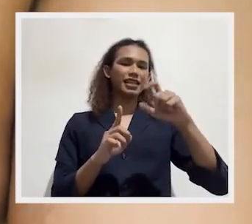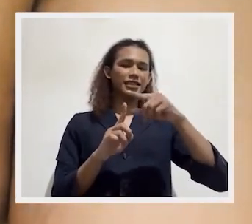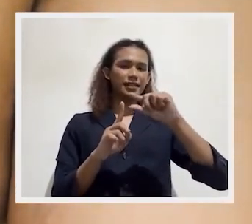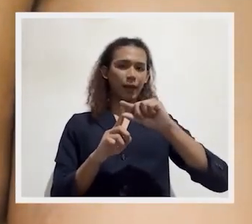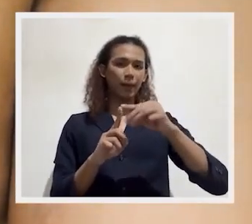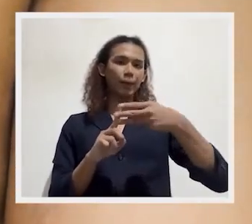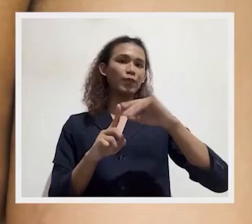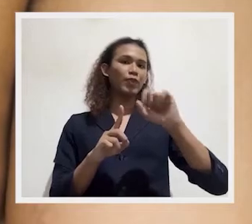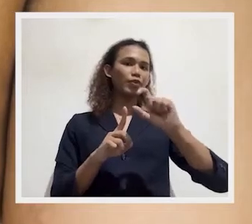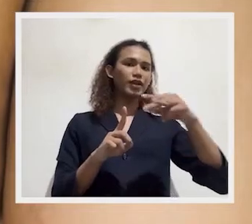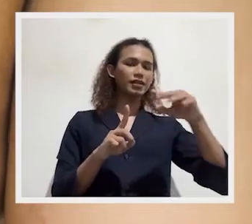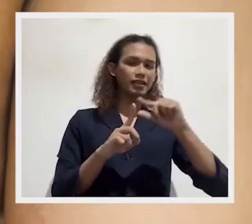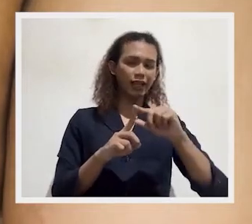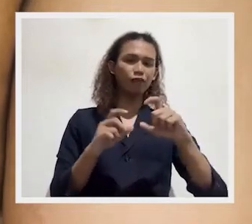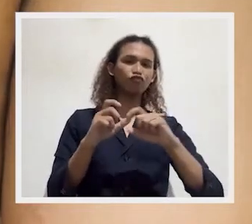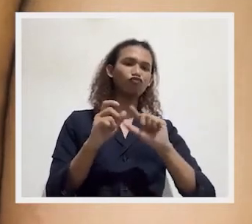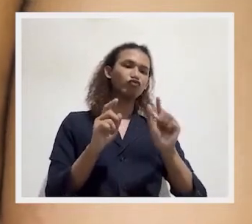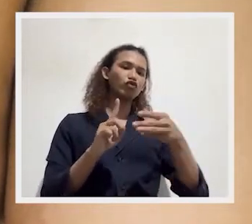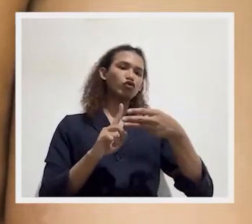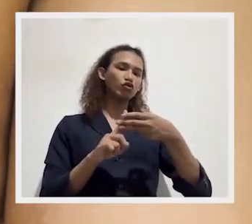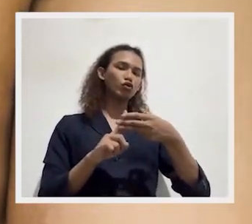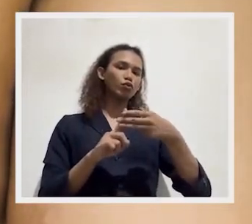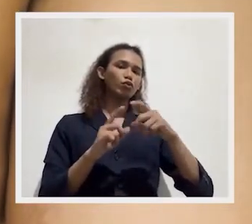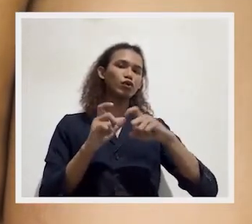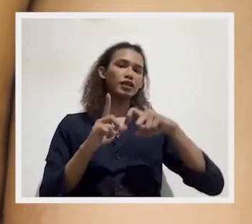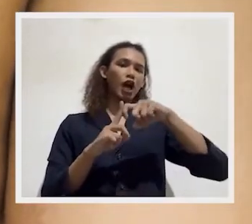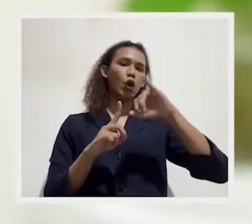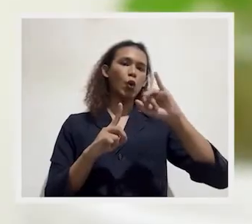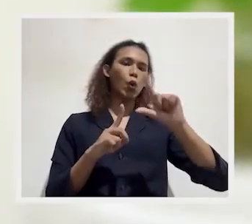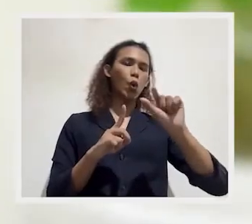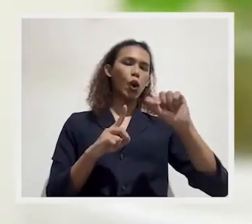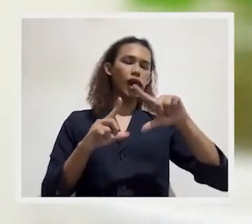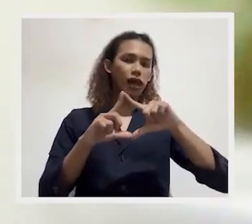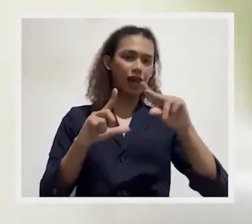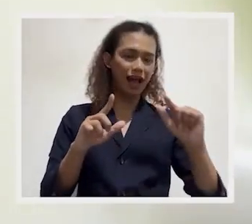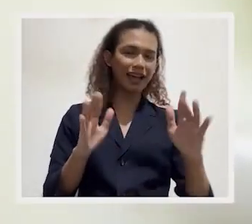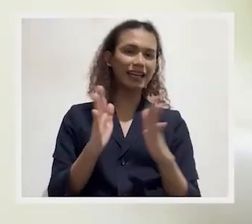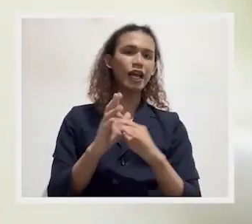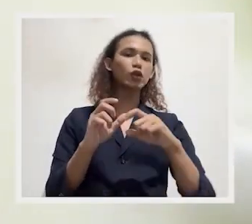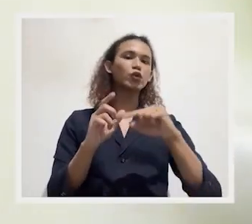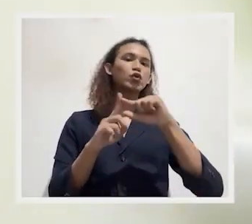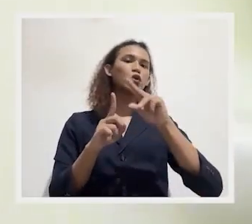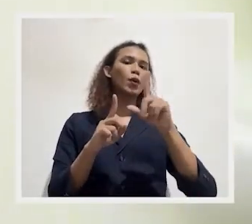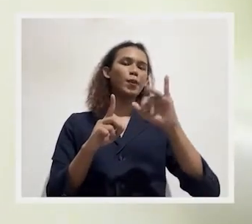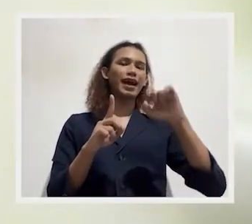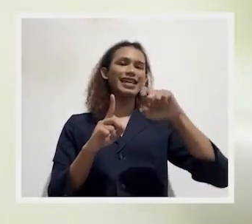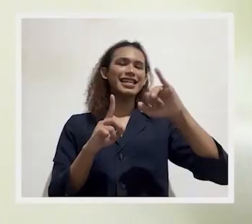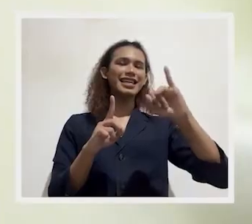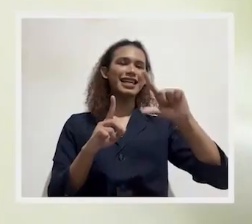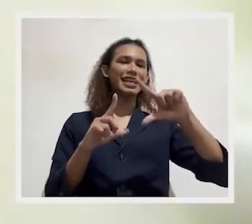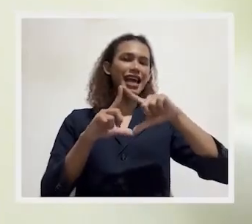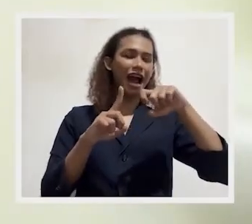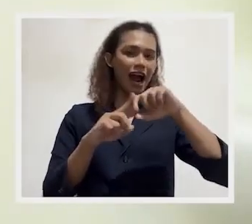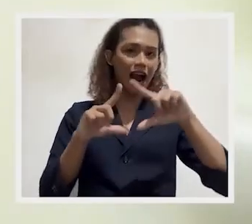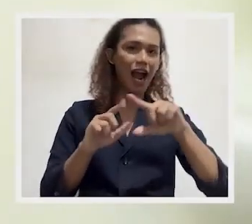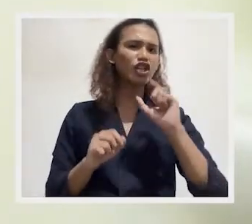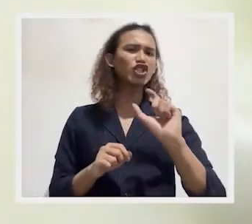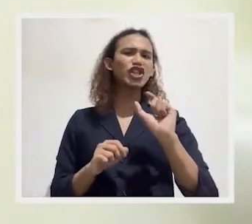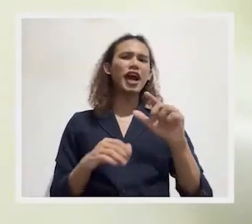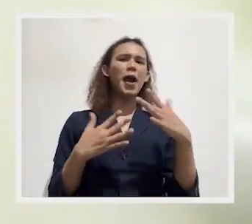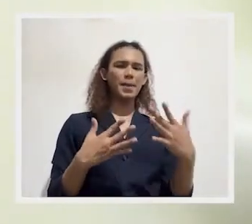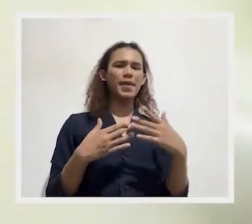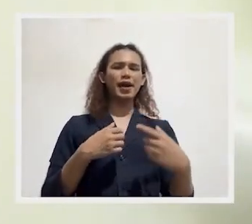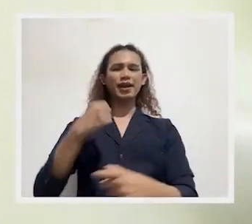lemak biceps, lemak subskapular, dan lemak suprailiaka. Pengukuran lemak triceps dilakukan dengan cara